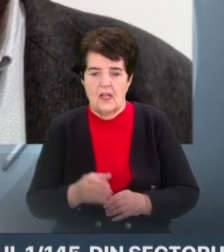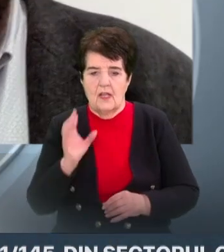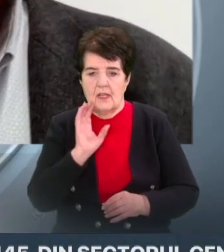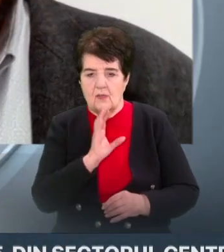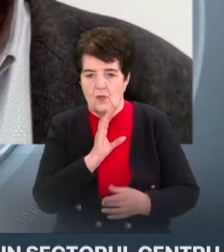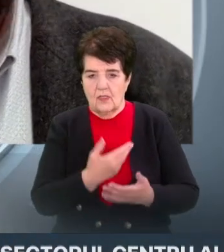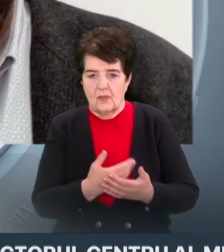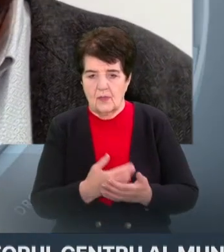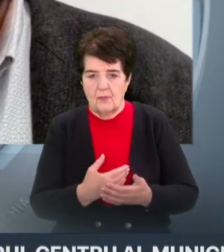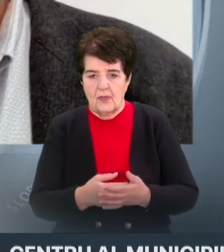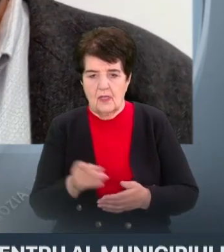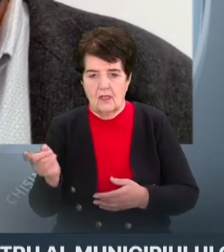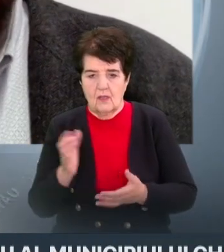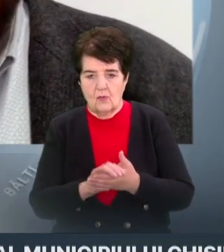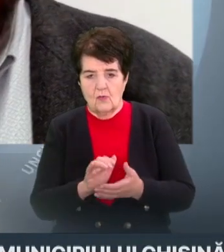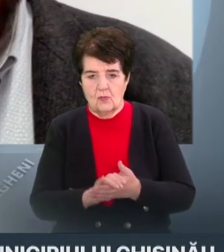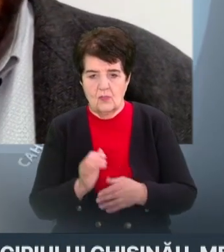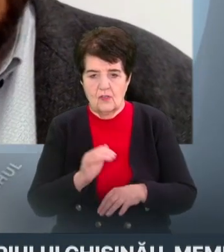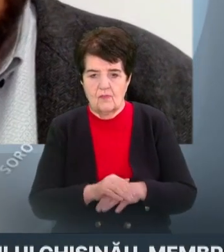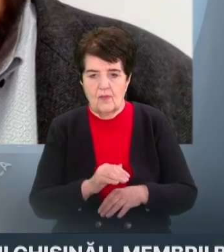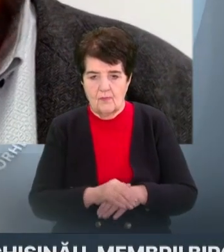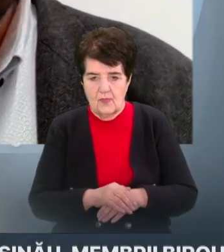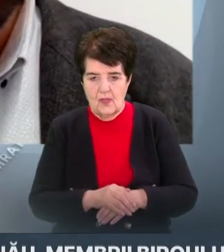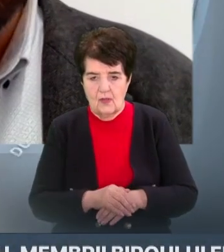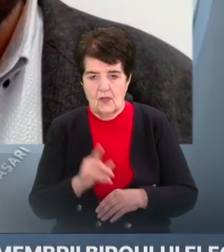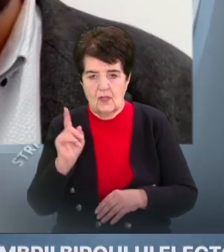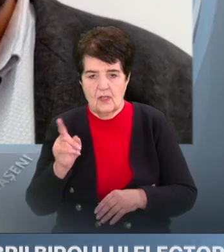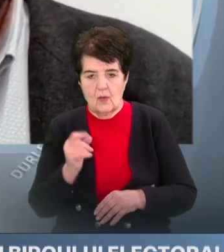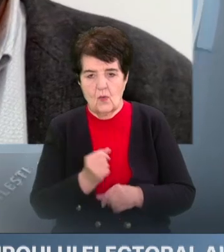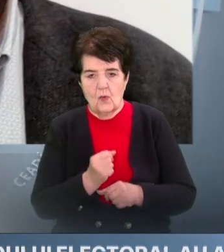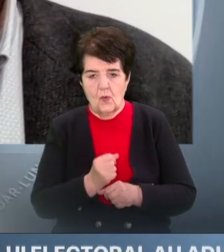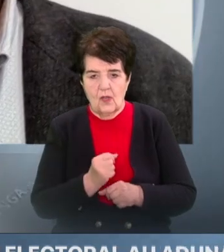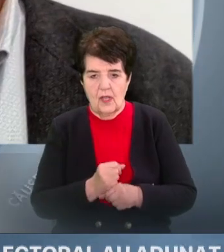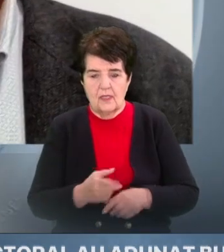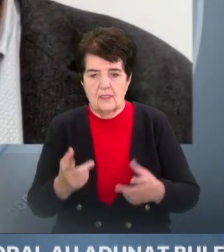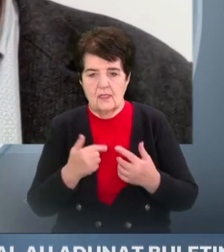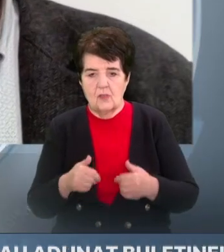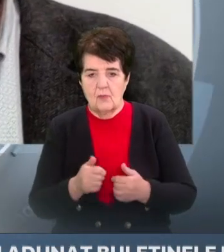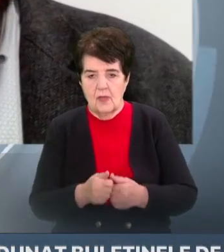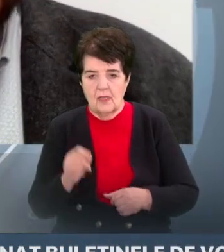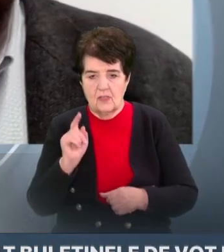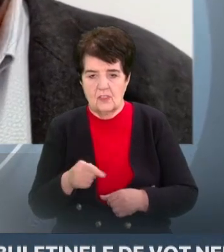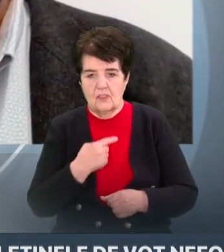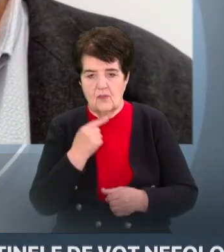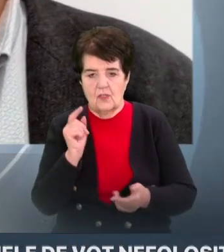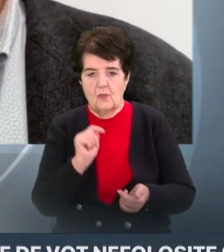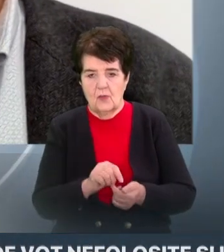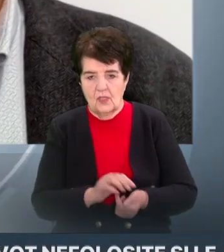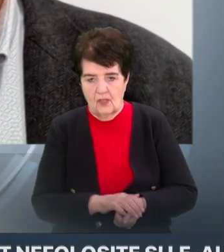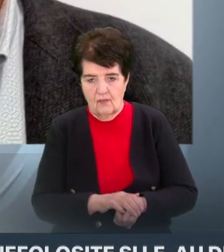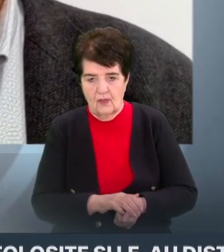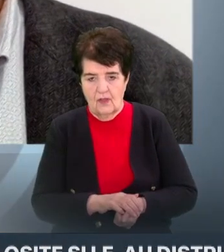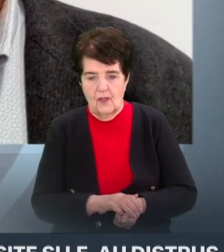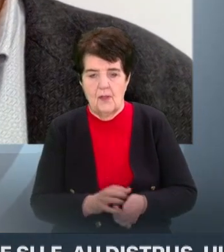pildă, o regiune cunoscută pentru faptul că foarte mulți locuitori de acolo lucrează în Uniunea Europeană și aceștia votează împotriva referendumului